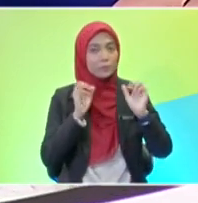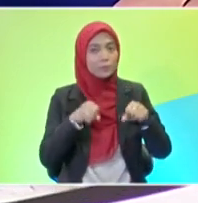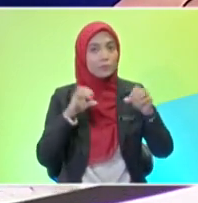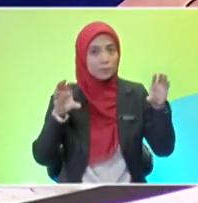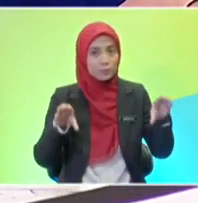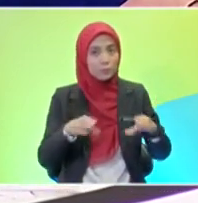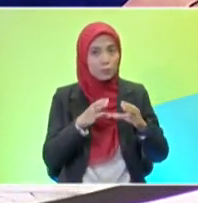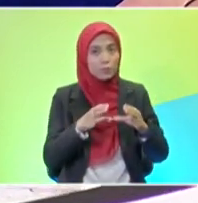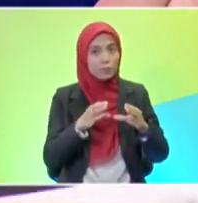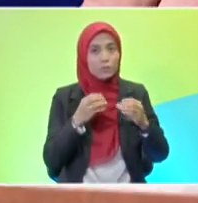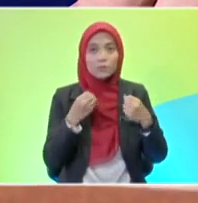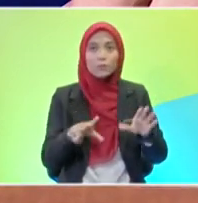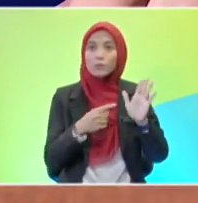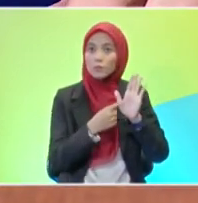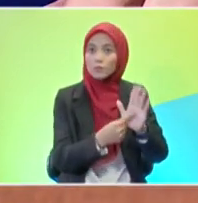cikgukan